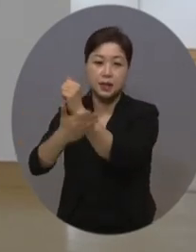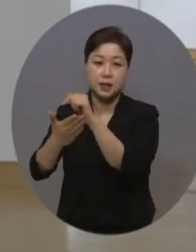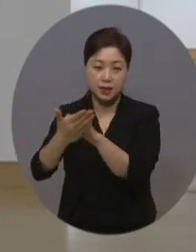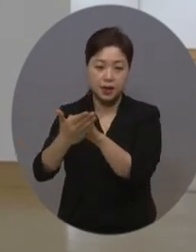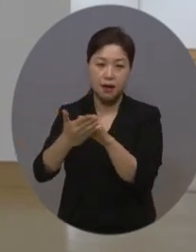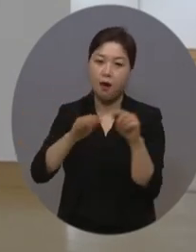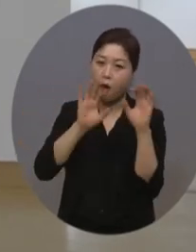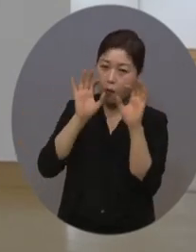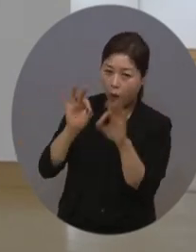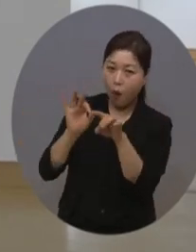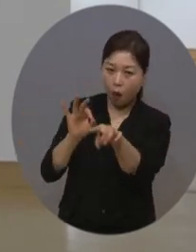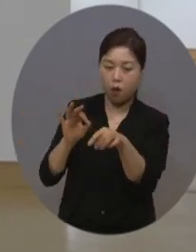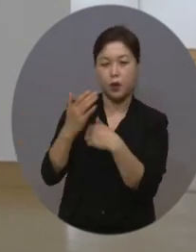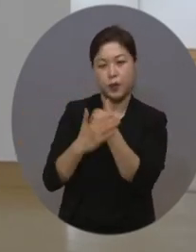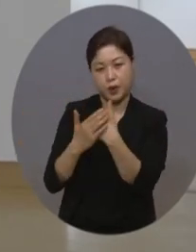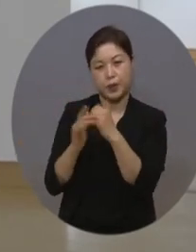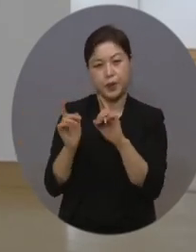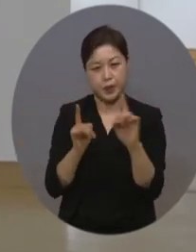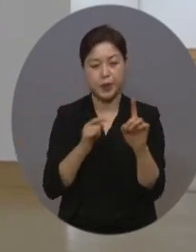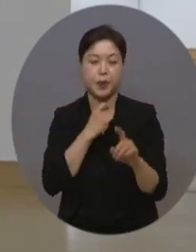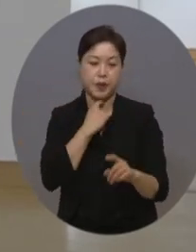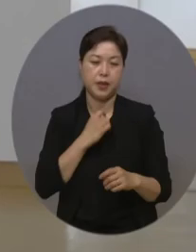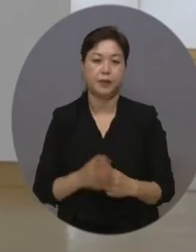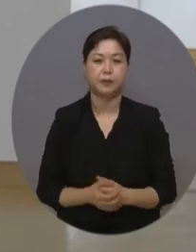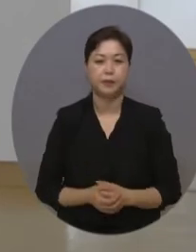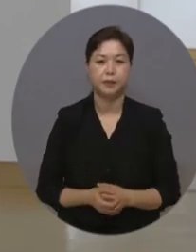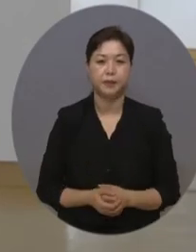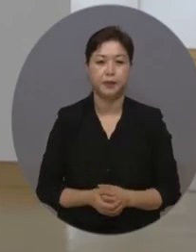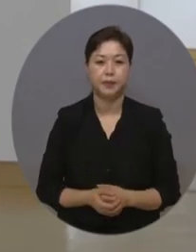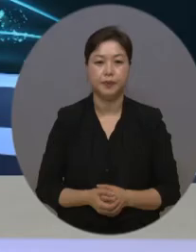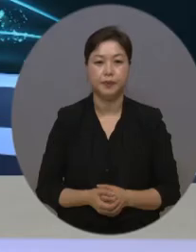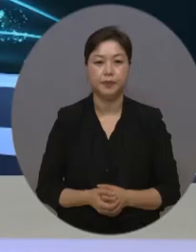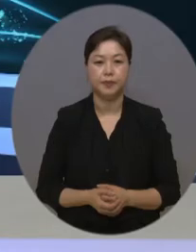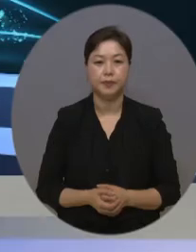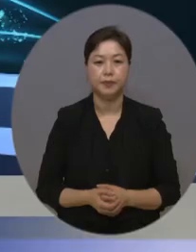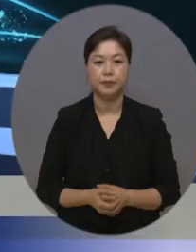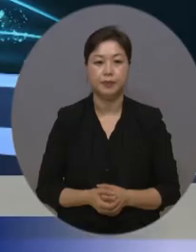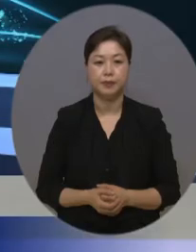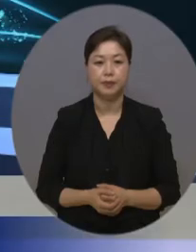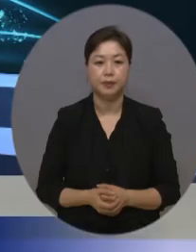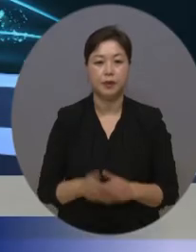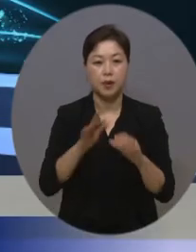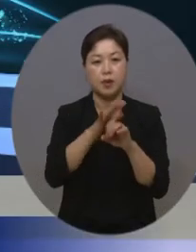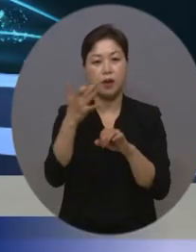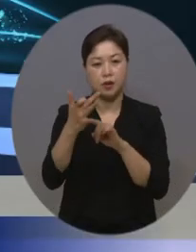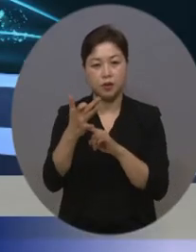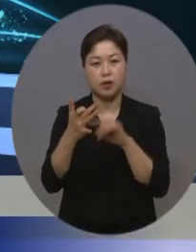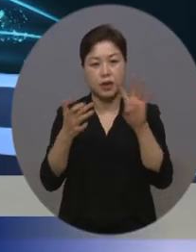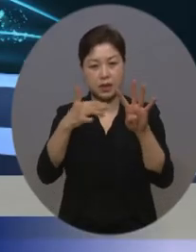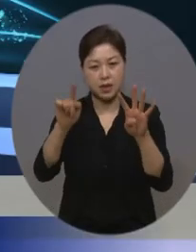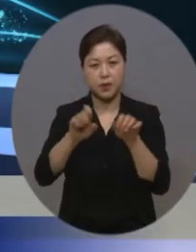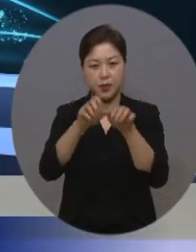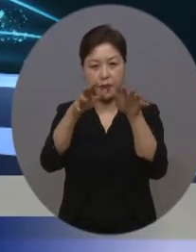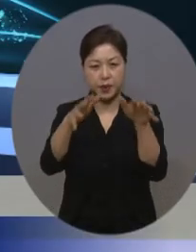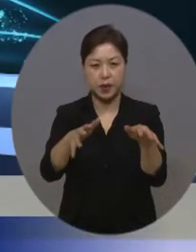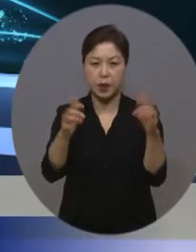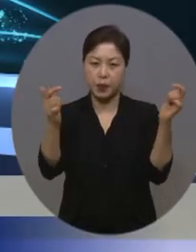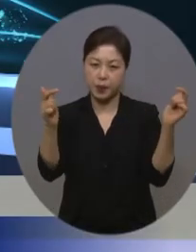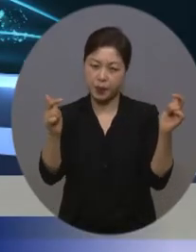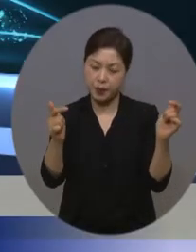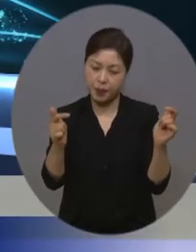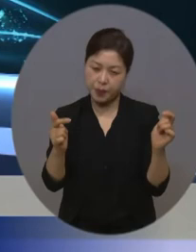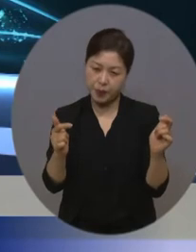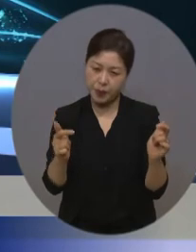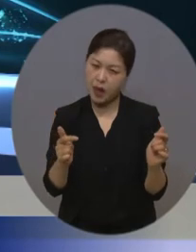되길 바랍니다. 복지TV 경기방송 정은선입니다. 코로나19 4차 대유행이 진정될